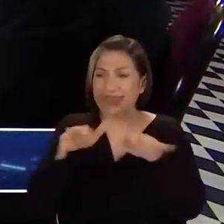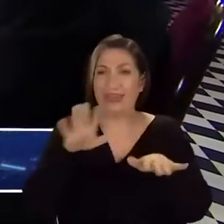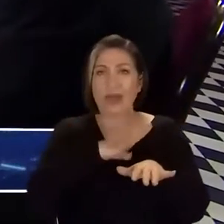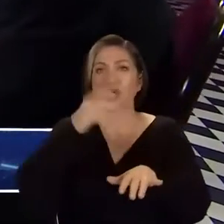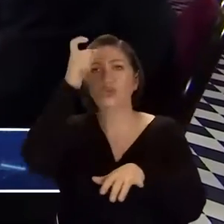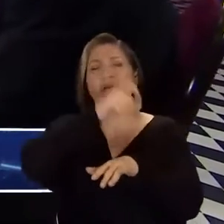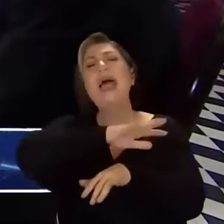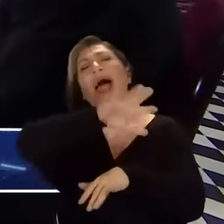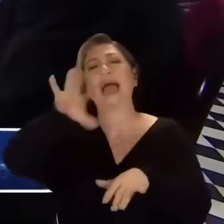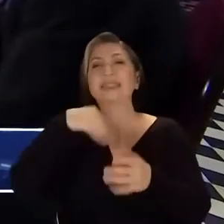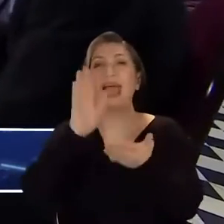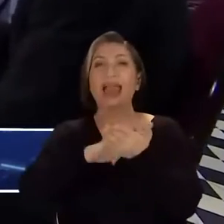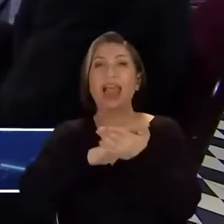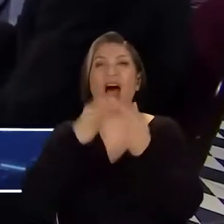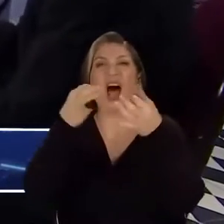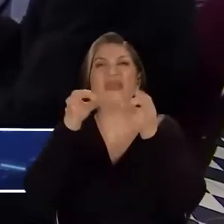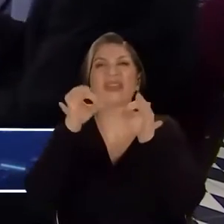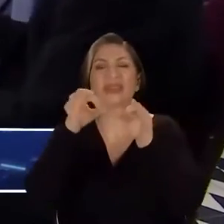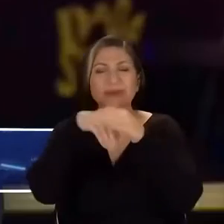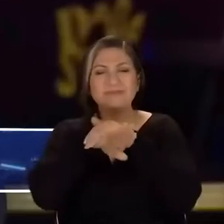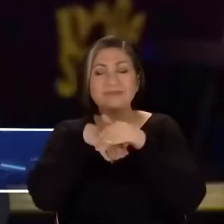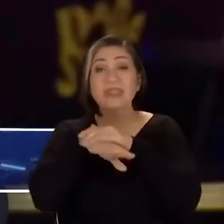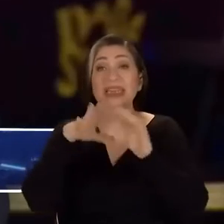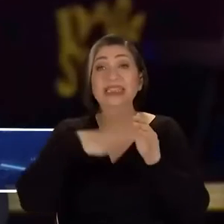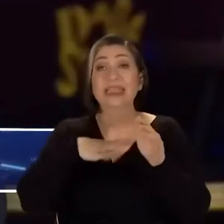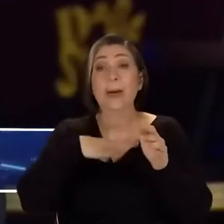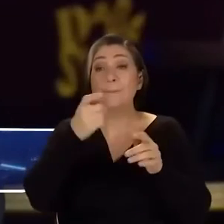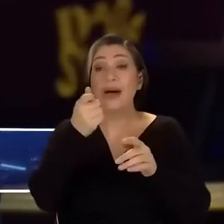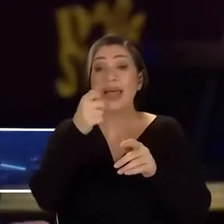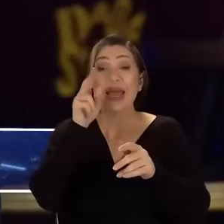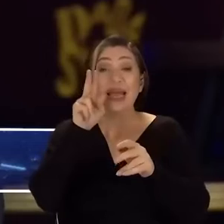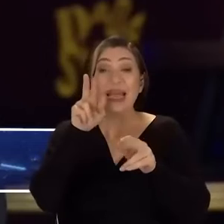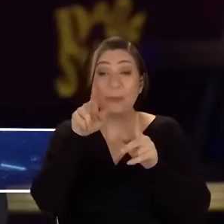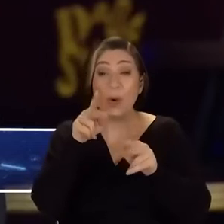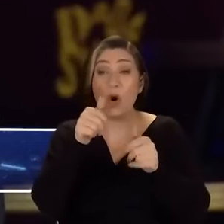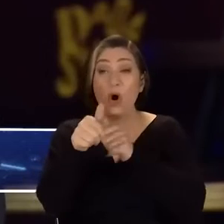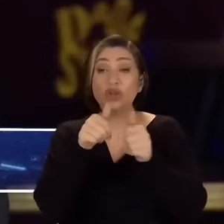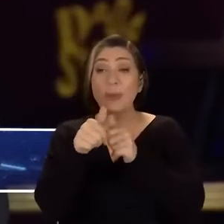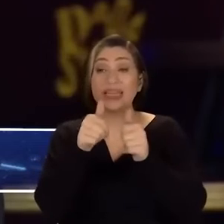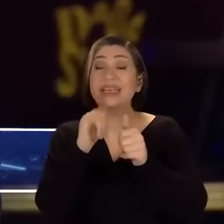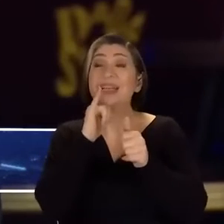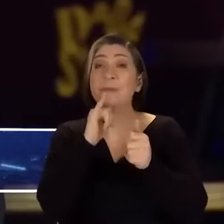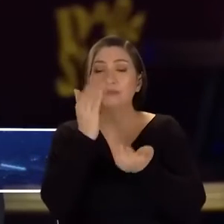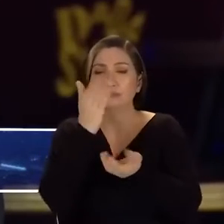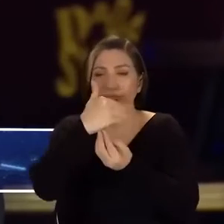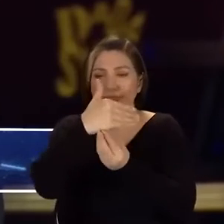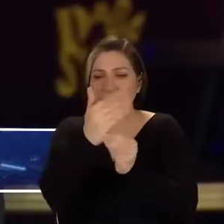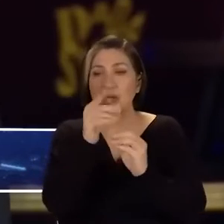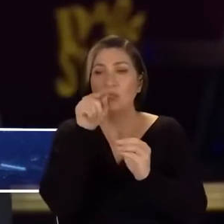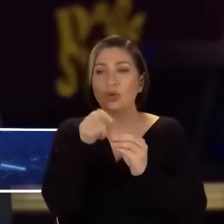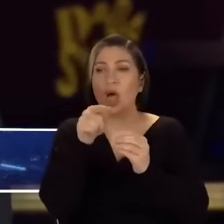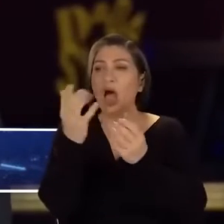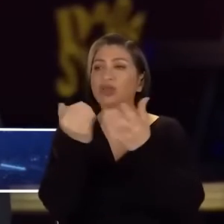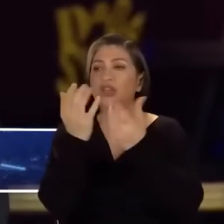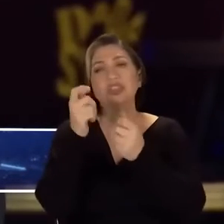Türkiye'de herkes elindeki altınını istenilen para kadar grama otomatik olarak bölebilsin ve bununla alışveriş yapabilsin.